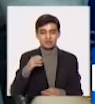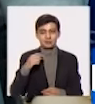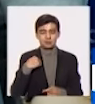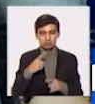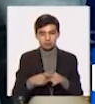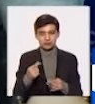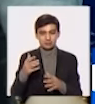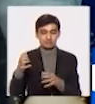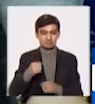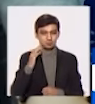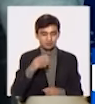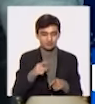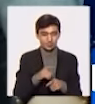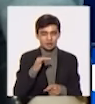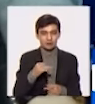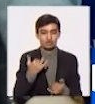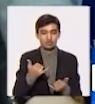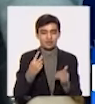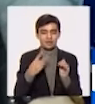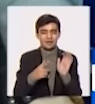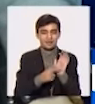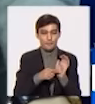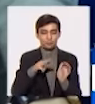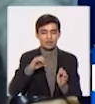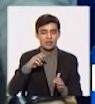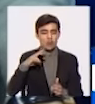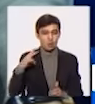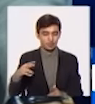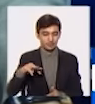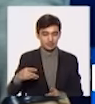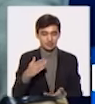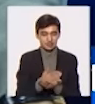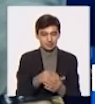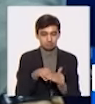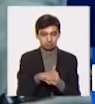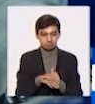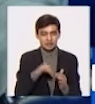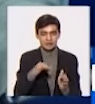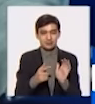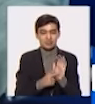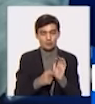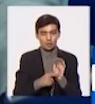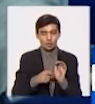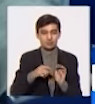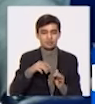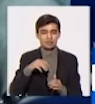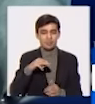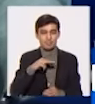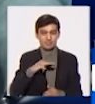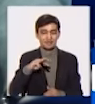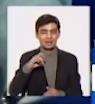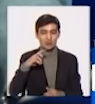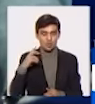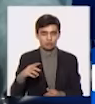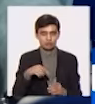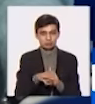алуға мүмкіндігіміз бар. Қазір қорда 27 триллион теңге жиналған. Жыл сайын 2 триллион 700 миллиард теңгеден алып отырғанның өзінде бұл үлкен